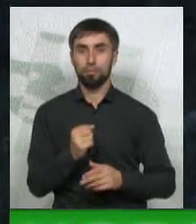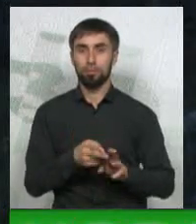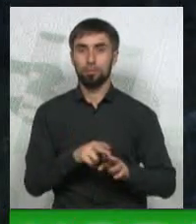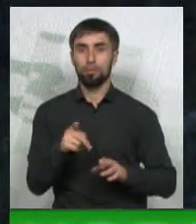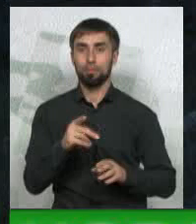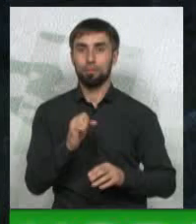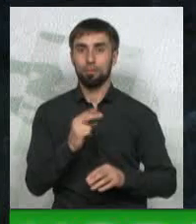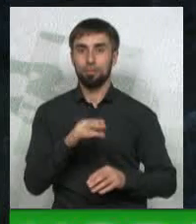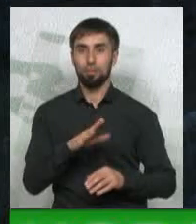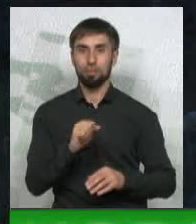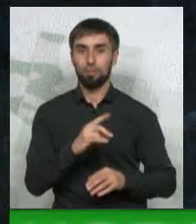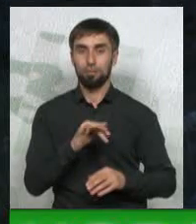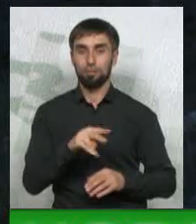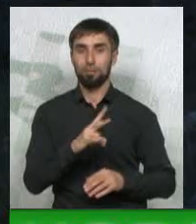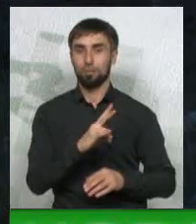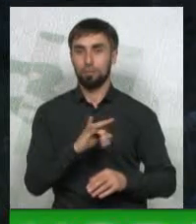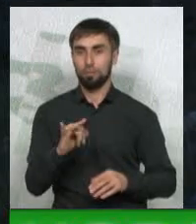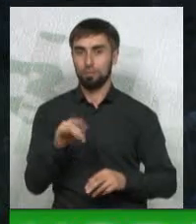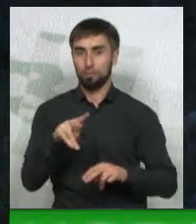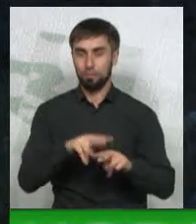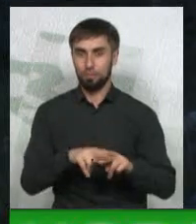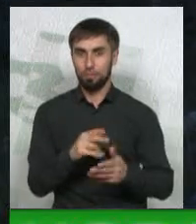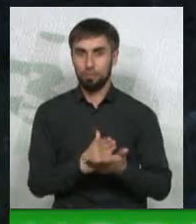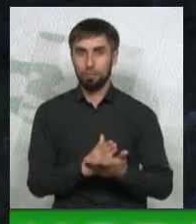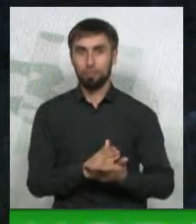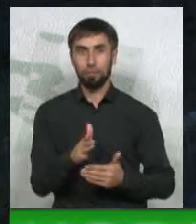вандализма, ни куати цичи,